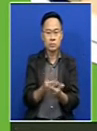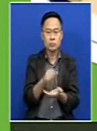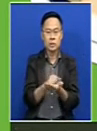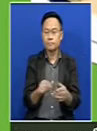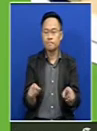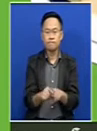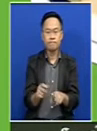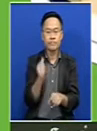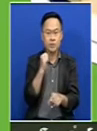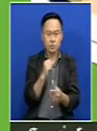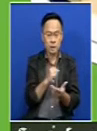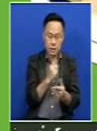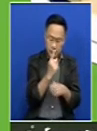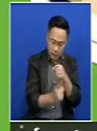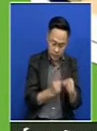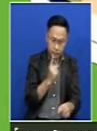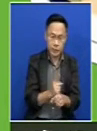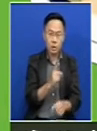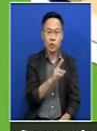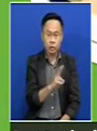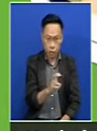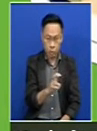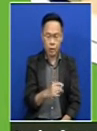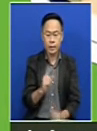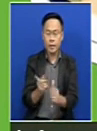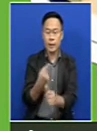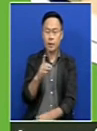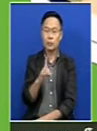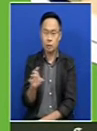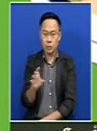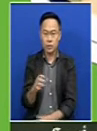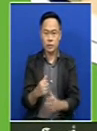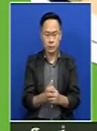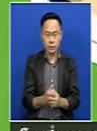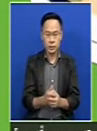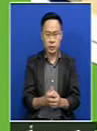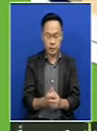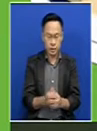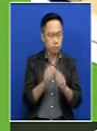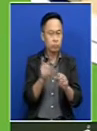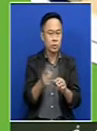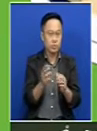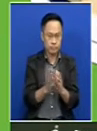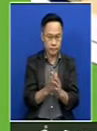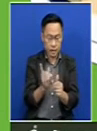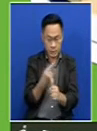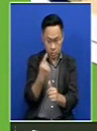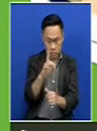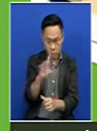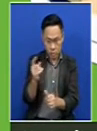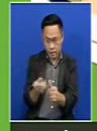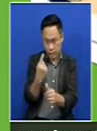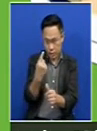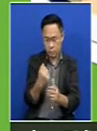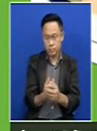ยันจะเก็บค่าธรรมเนียมเท่าเดิมอยู่ที่200บาทนะครับต่อปีนี่คือรายปีส่วนค่าแรกเข้า100